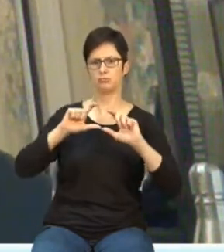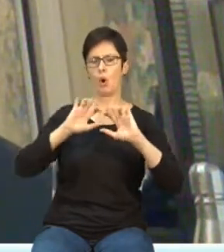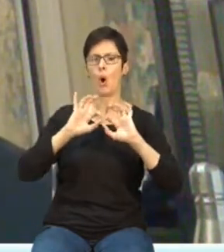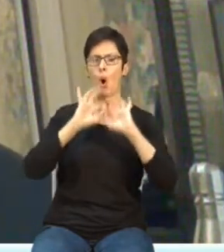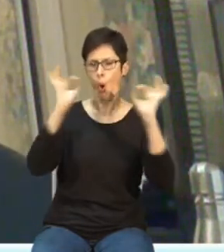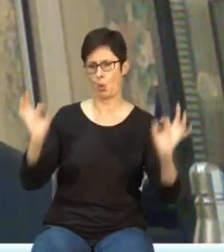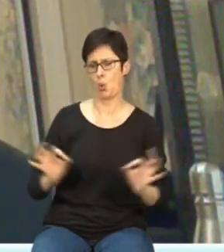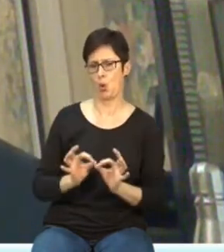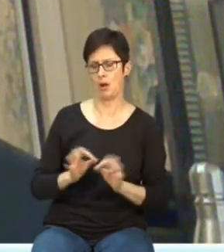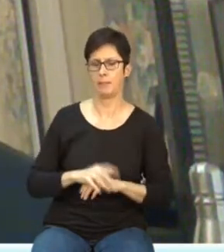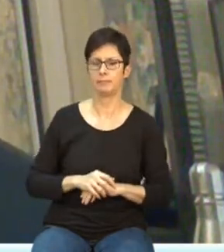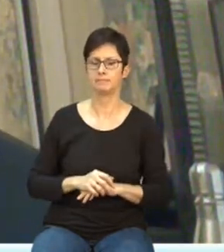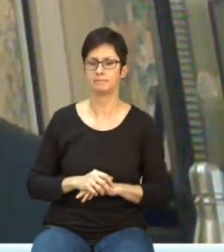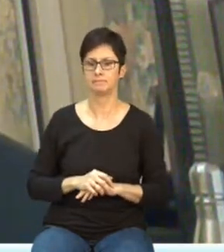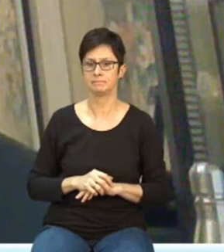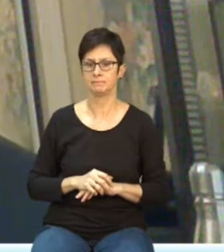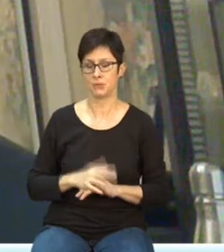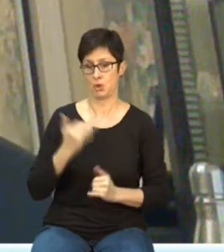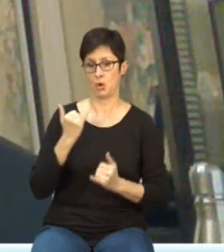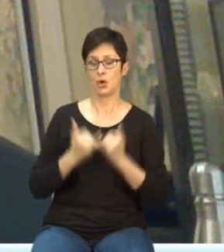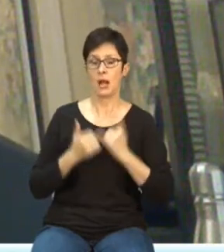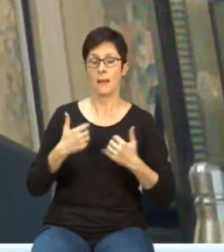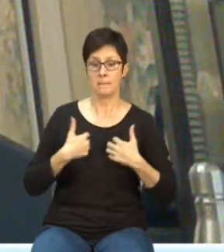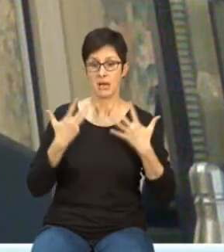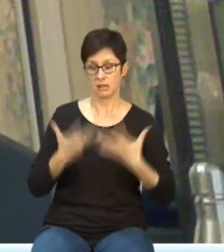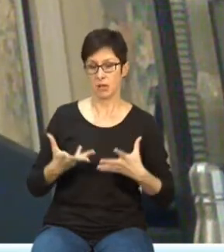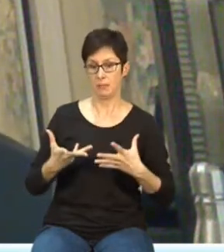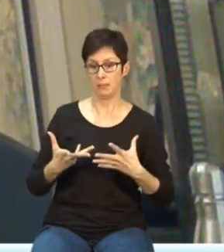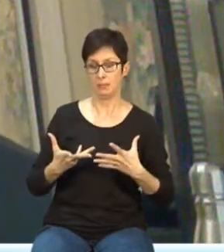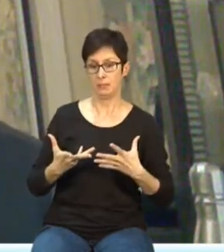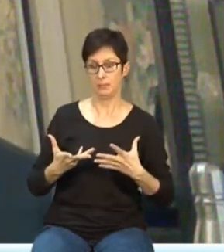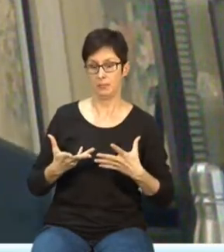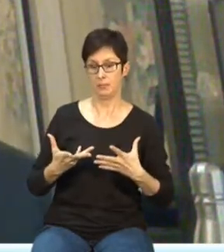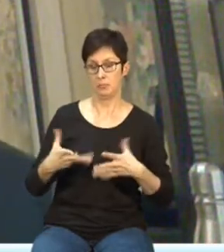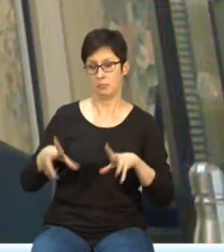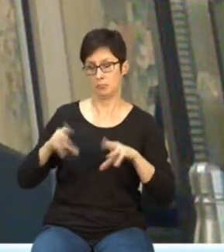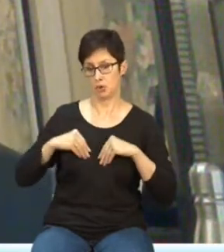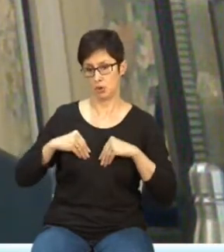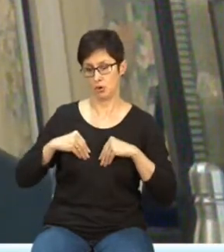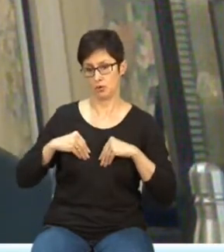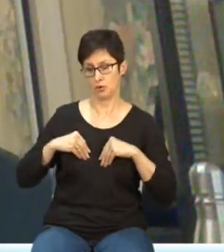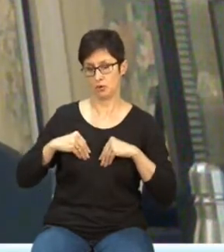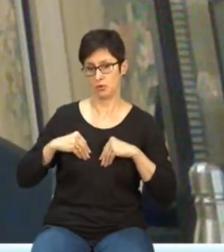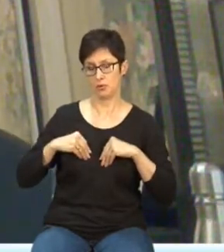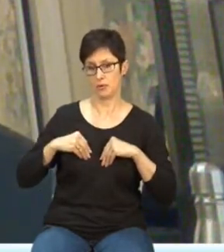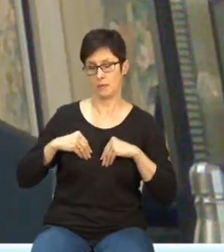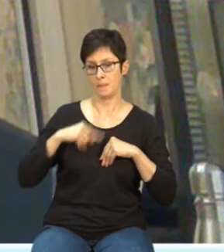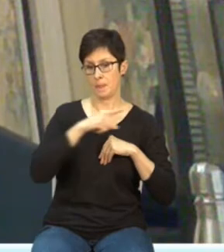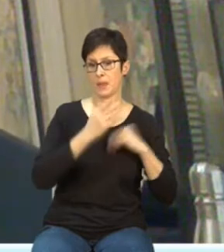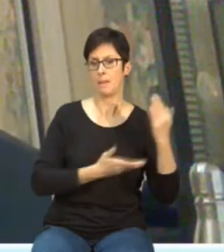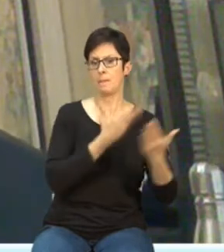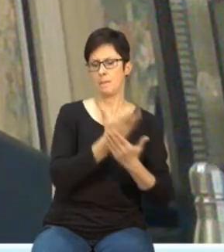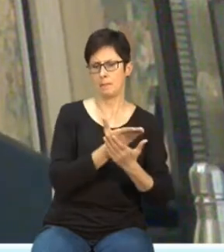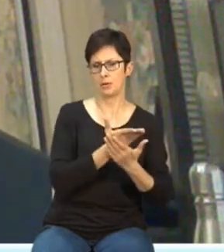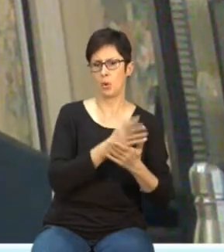jeżeli chcielibyśmy przyjąć takie podejście jakie zaproponowało bym zaproponowała grupa